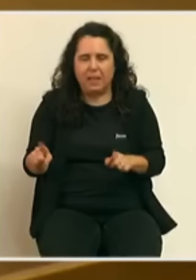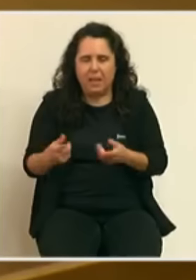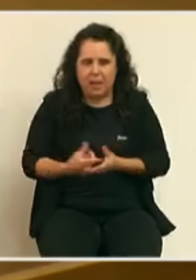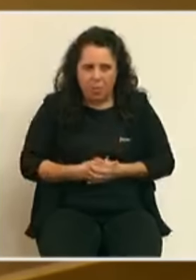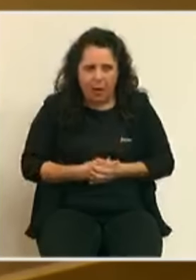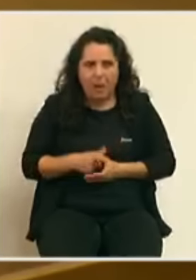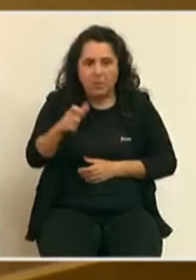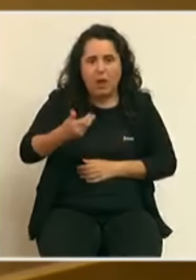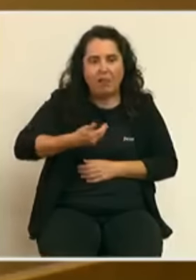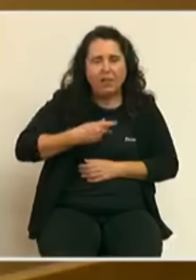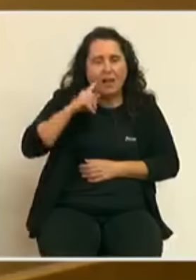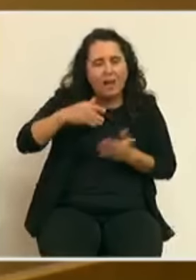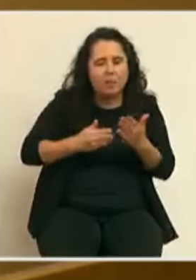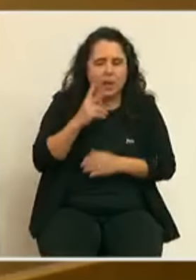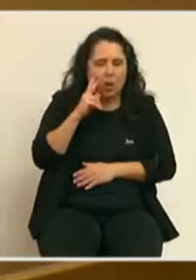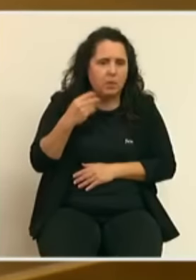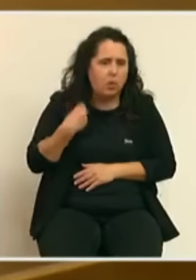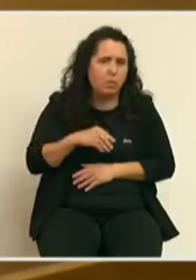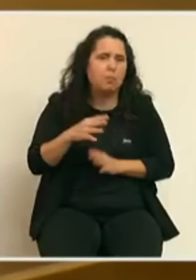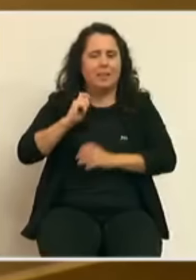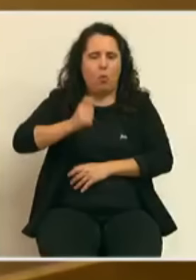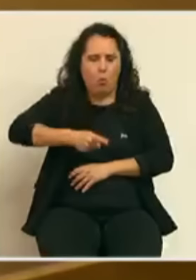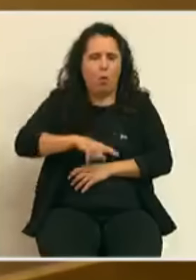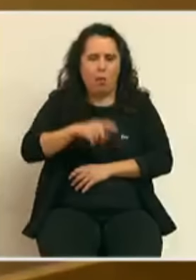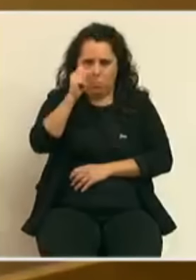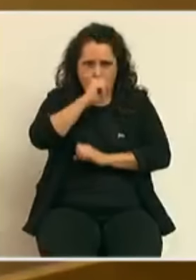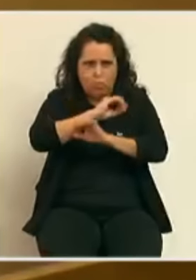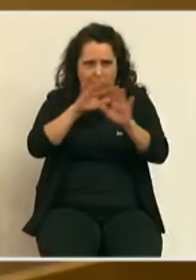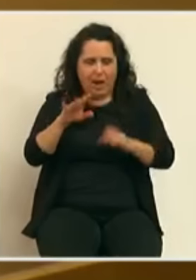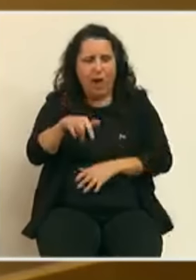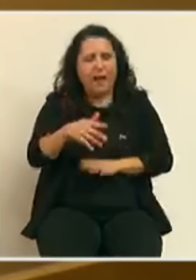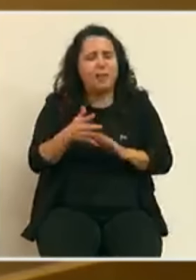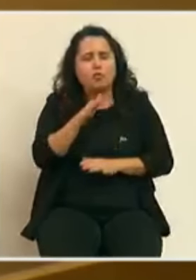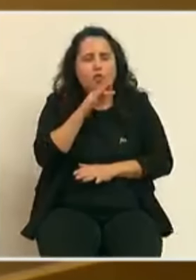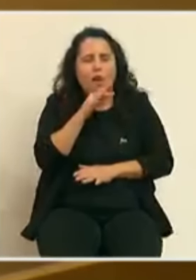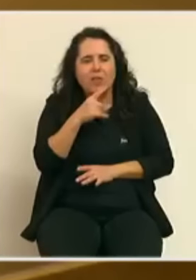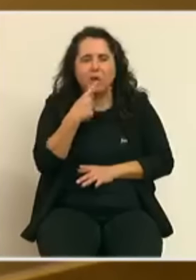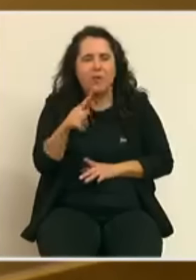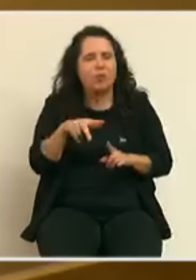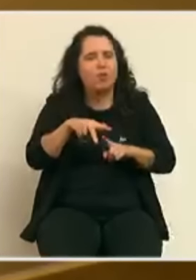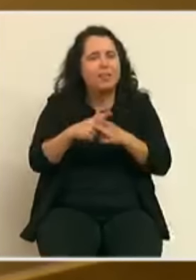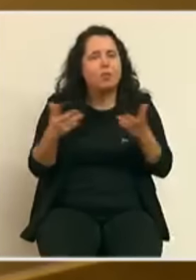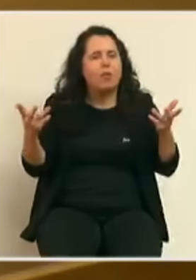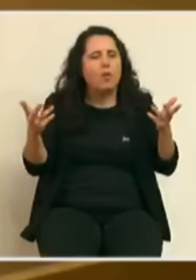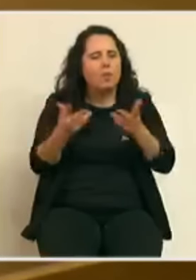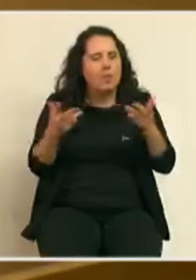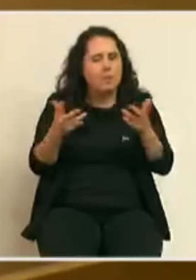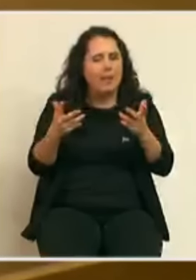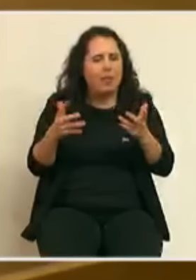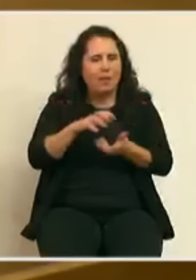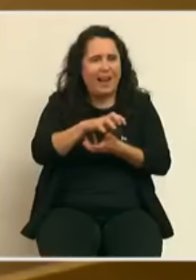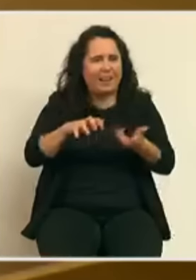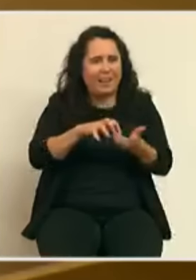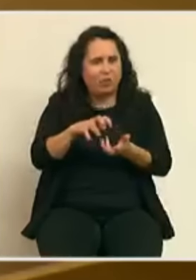afectades. Ho hem vist aquest matí en el seu discurs. Per què no ha declarat encara la situació d'emergència catastròfica que